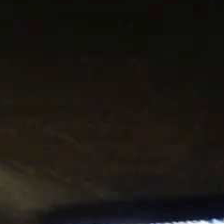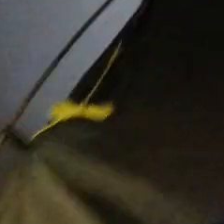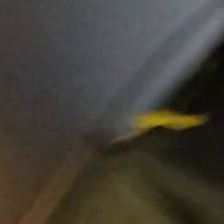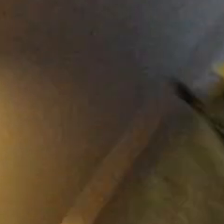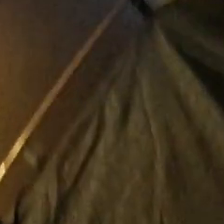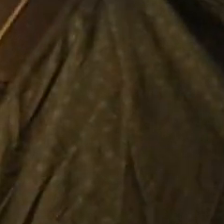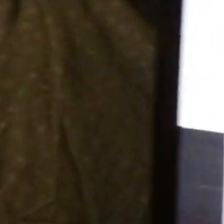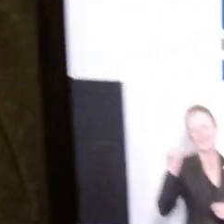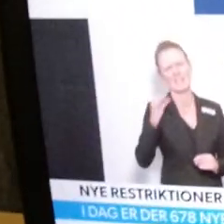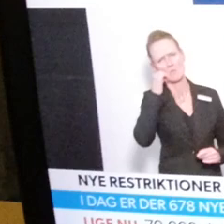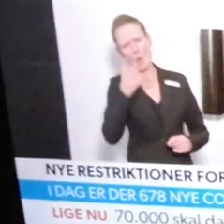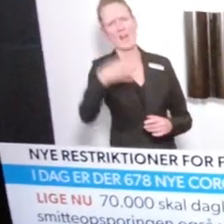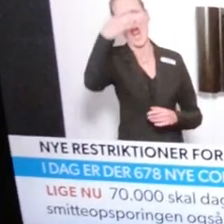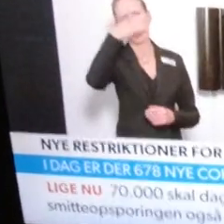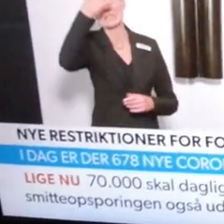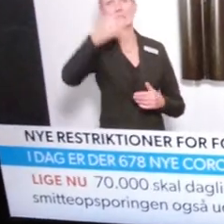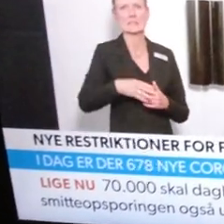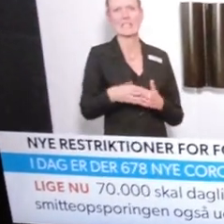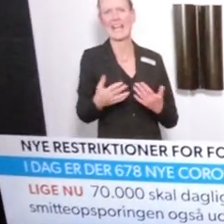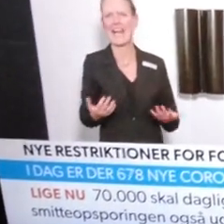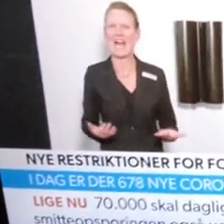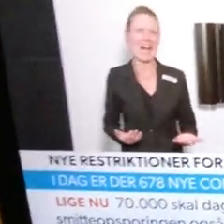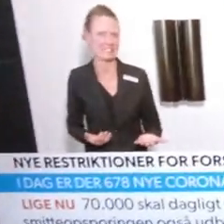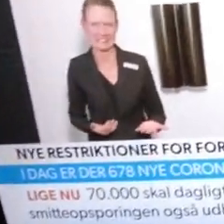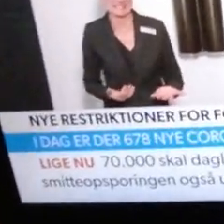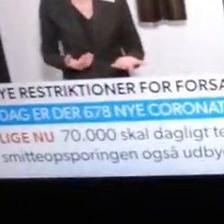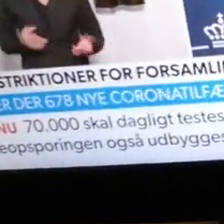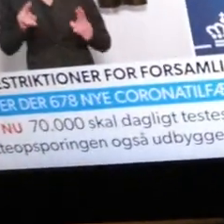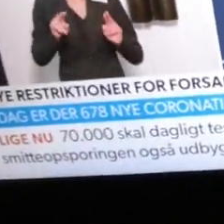Men nu er klokken 19:30. Nej, den er 17:30.